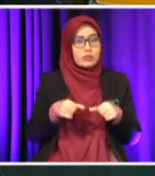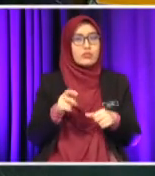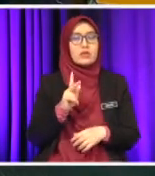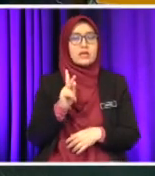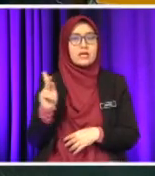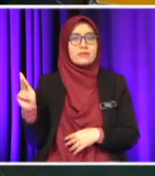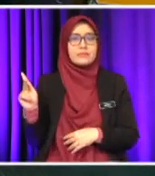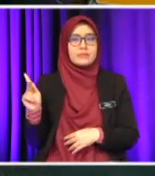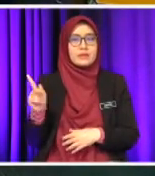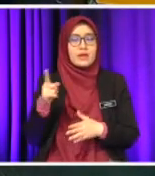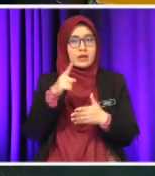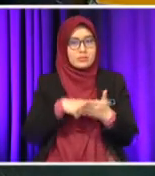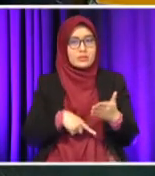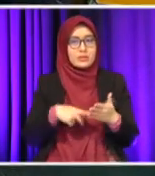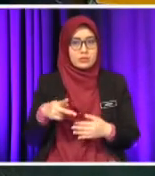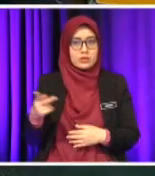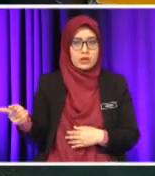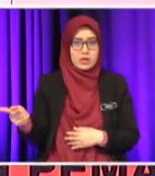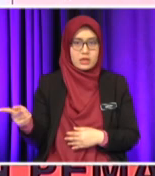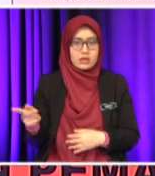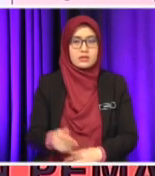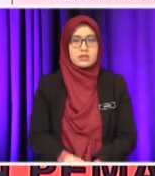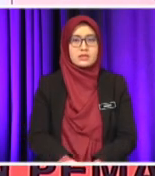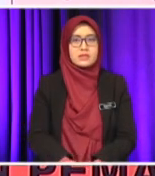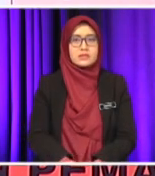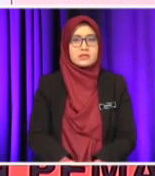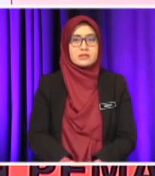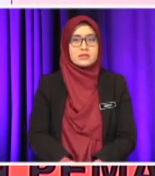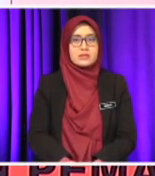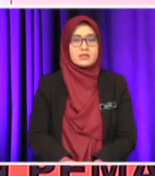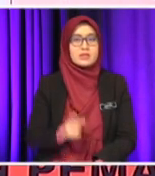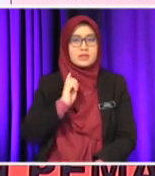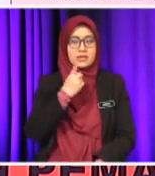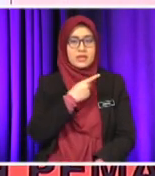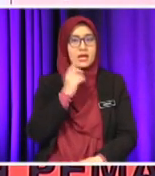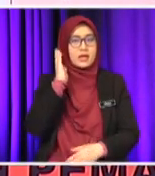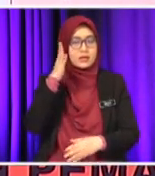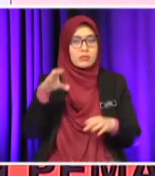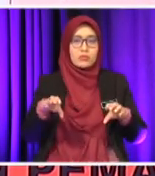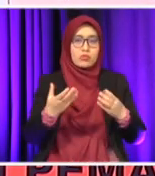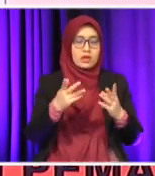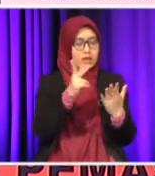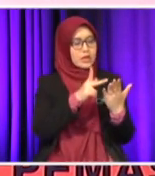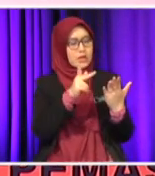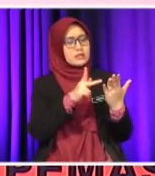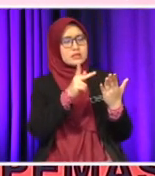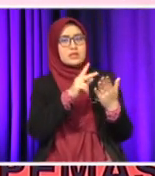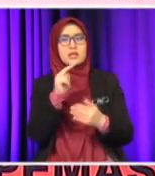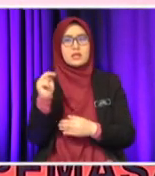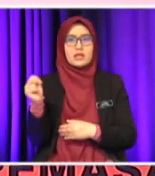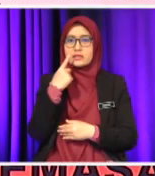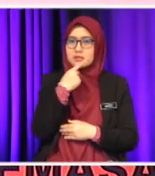kepulauan yang kehendak tadi Oke jadi kita akan membuat di sini berlakunya kajian mereka bentuk kajian kumpulan